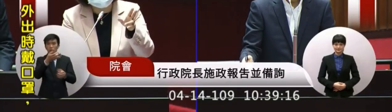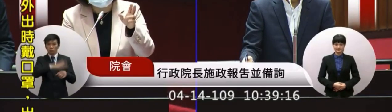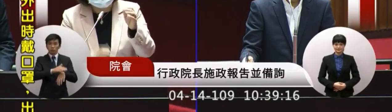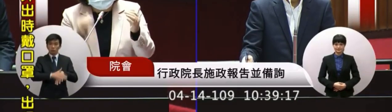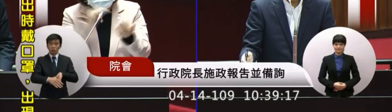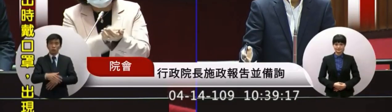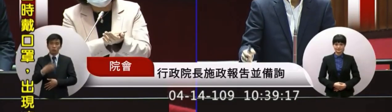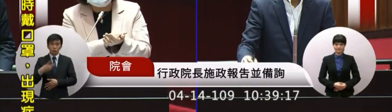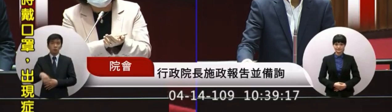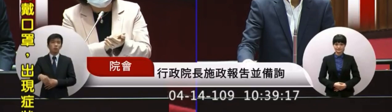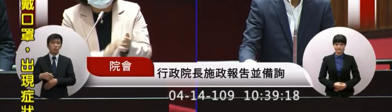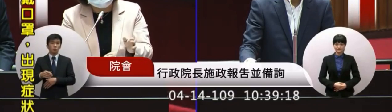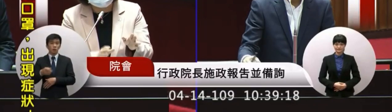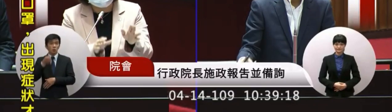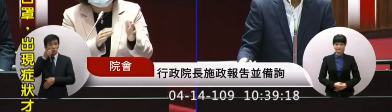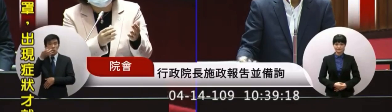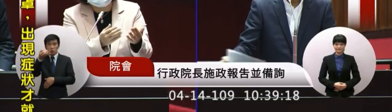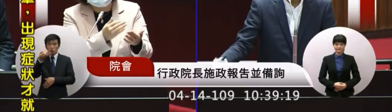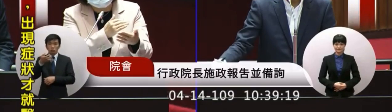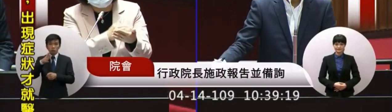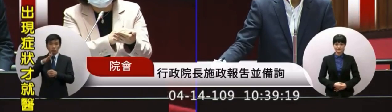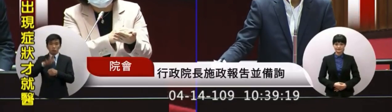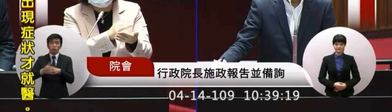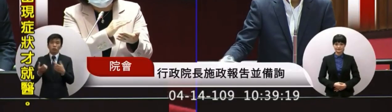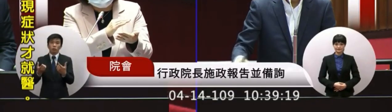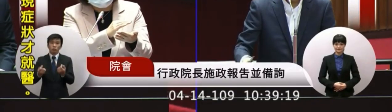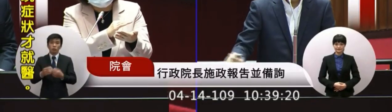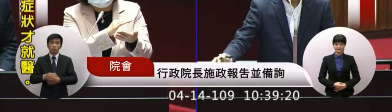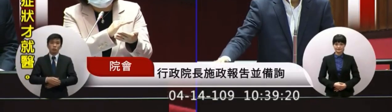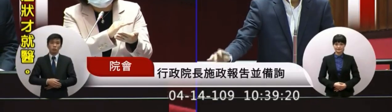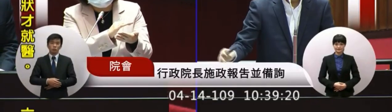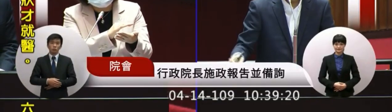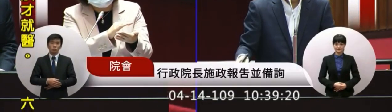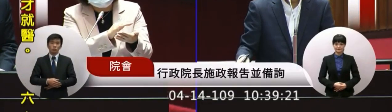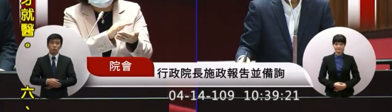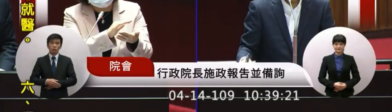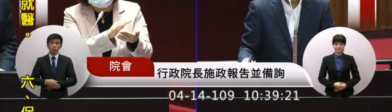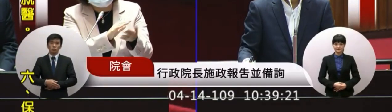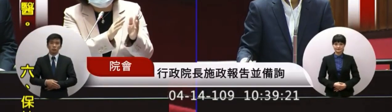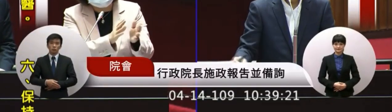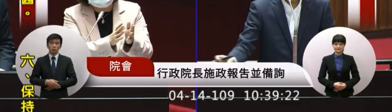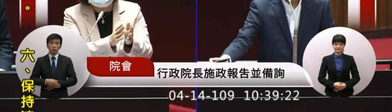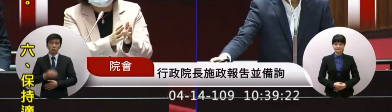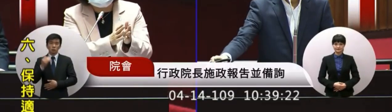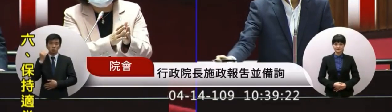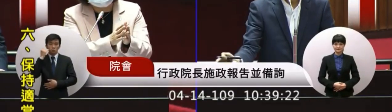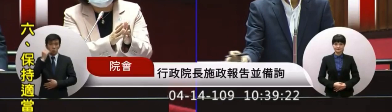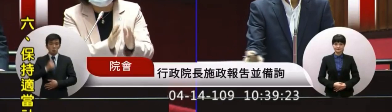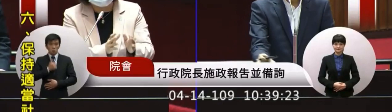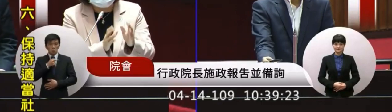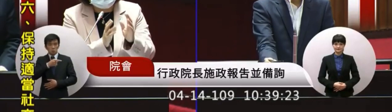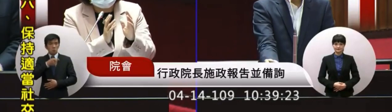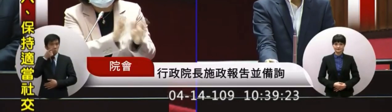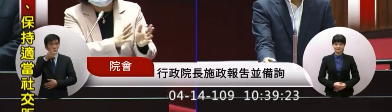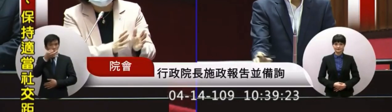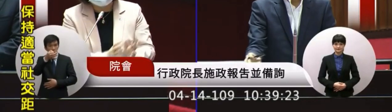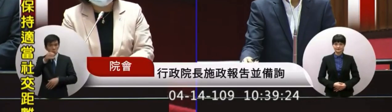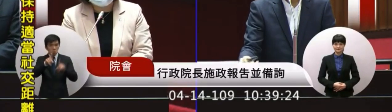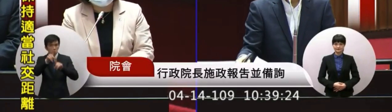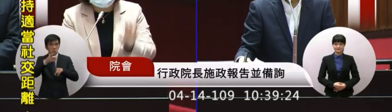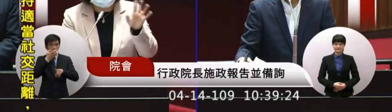括安心那个薪资补贴也是，他只要有我们能够了解到他薪资差额，那我们